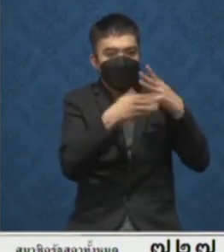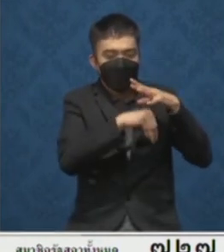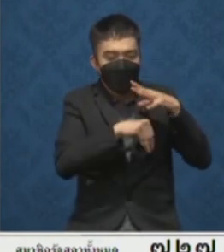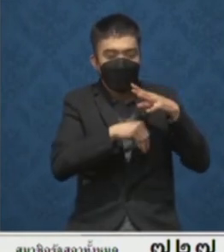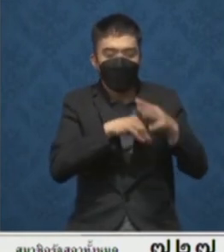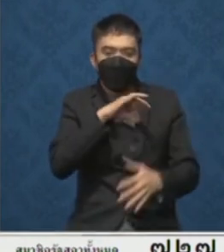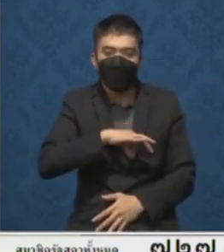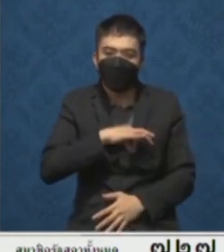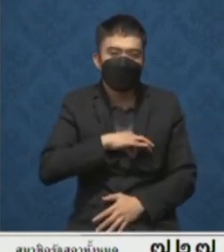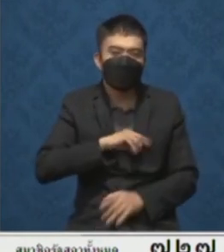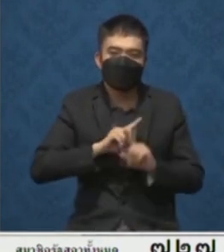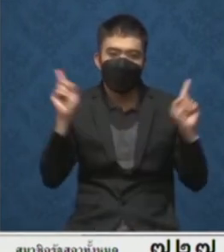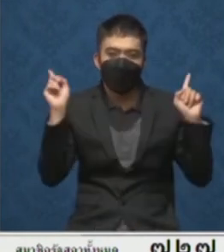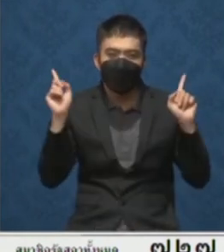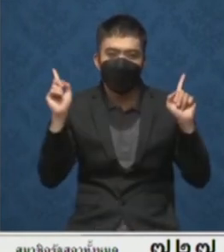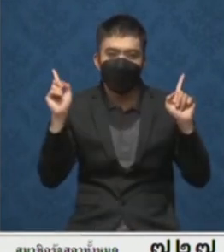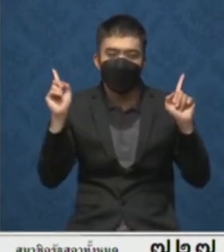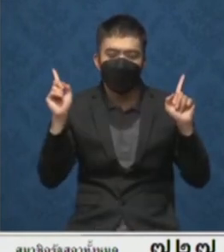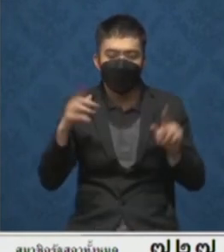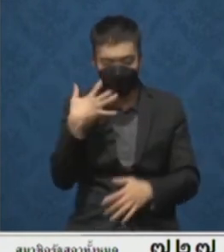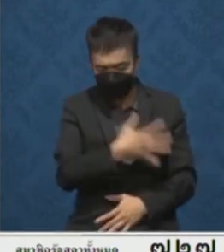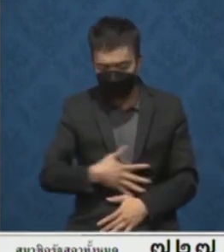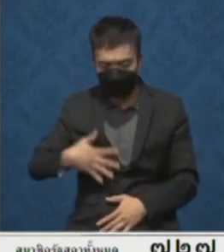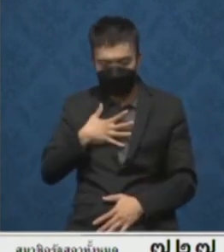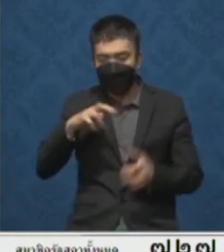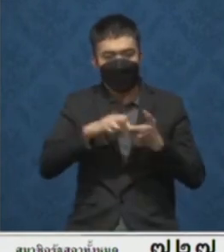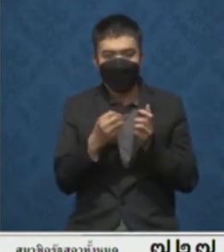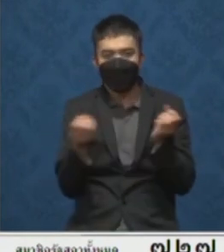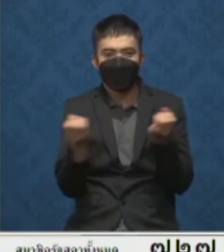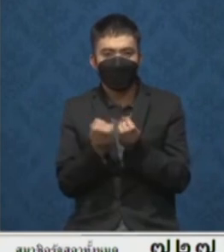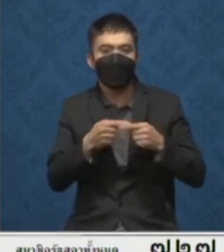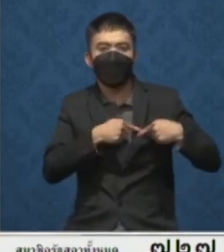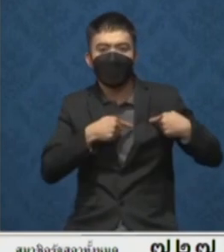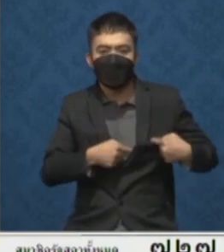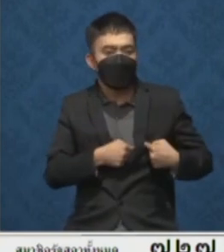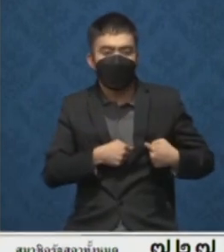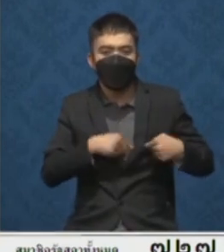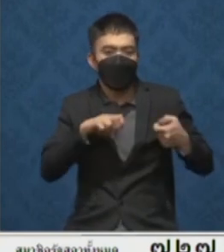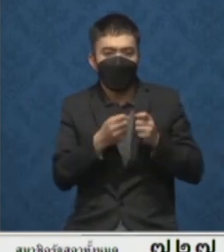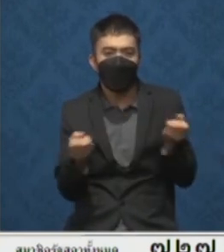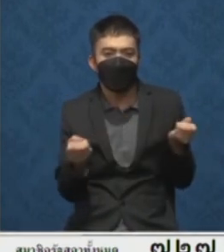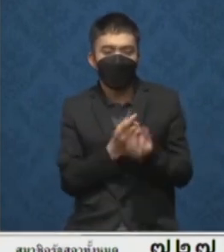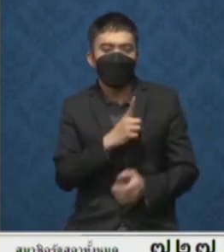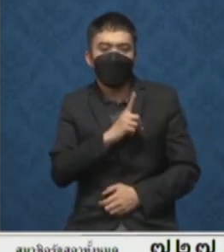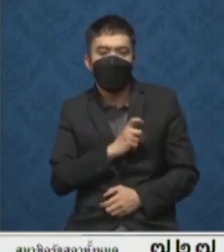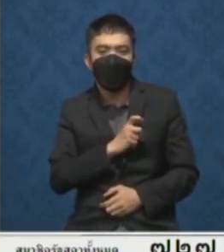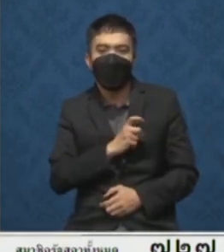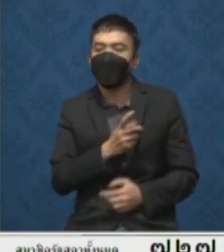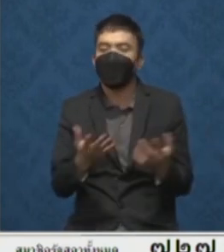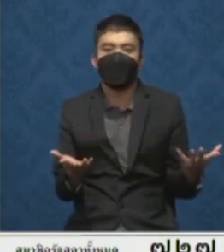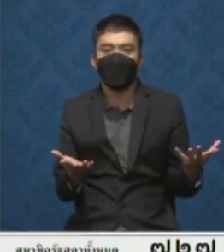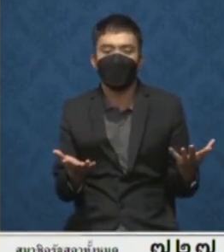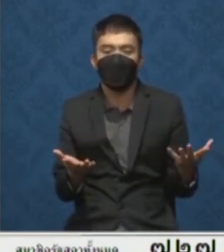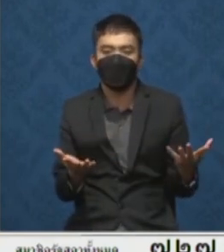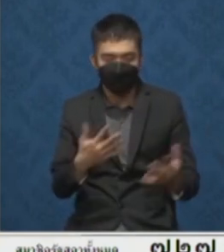านจะเป็นผู้รับผิดชอบทั้งด้านสุขภาพร่างกายและจิตใจที่ฉันเองท่านประธานคะเป็นส่วนหนึ่งเท่านั้นที่ยื